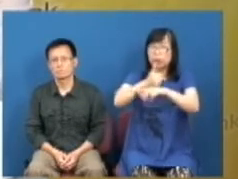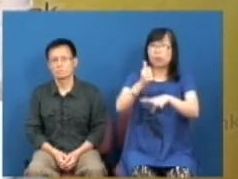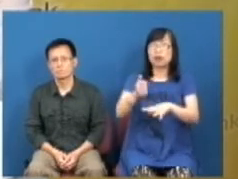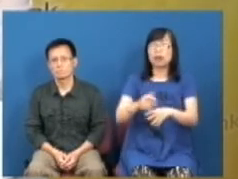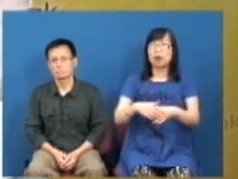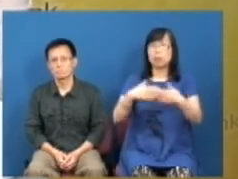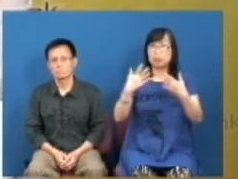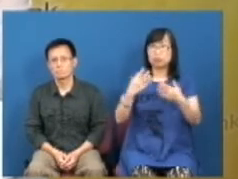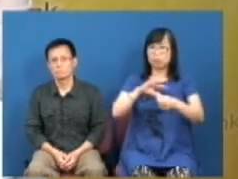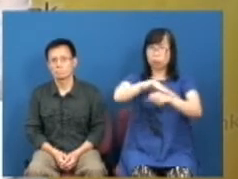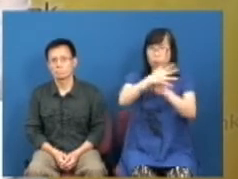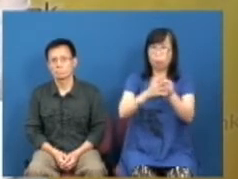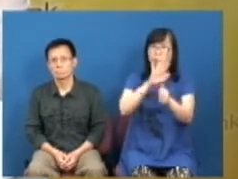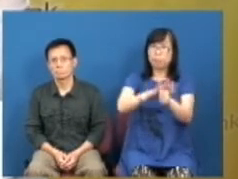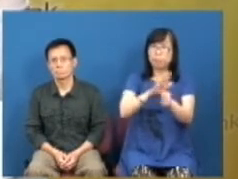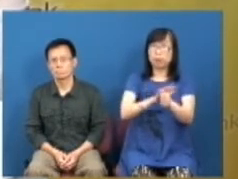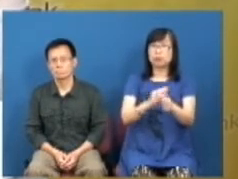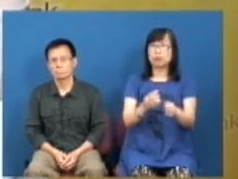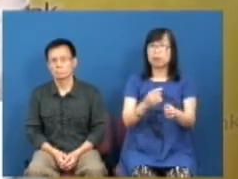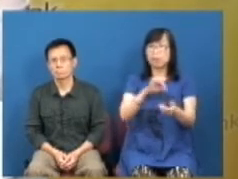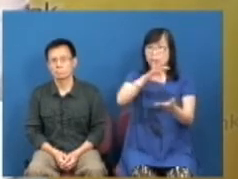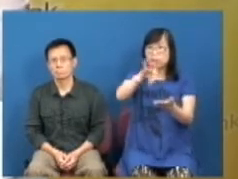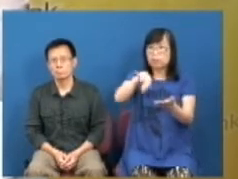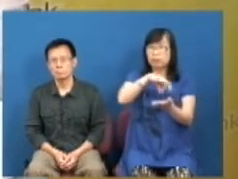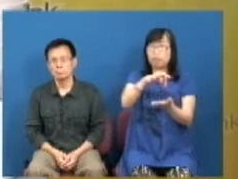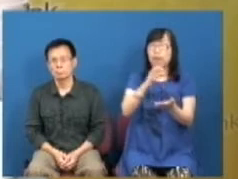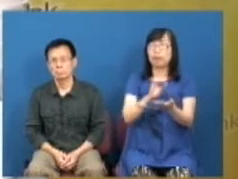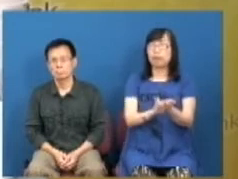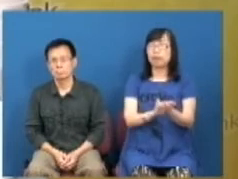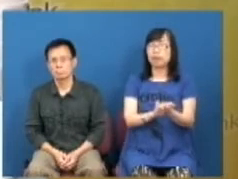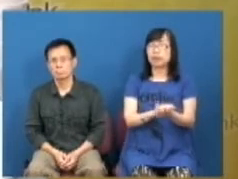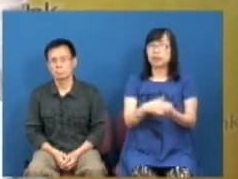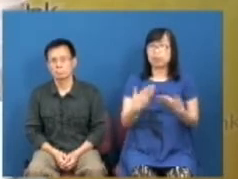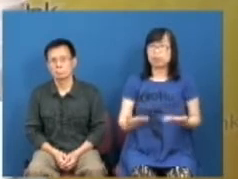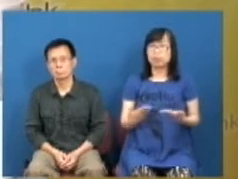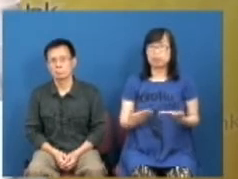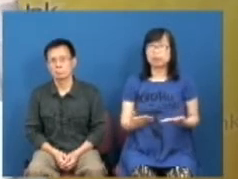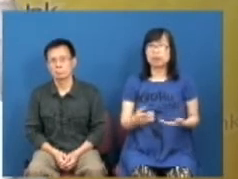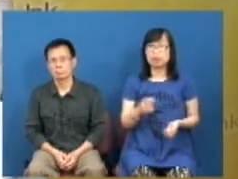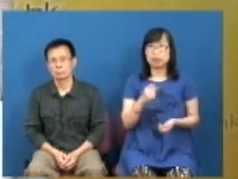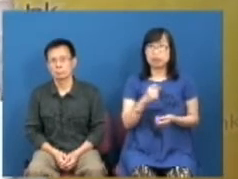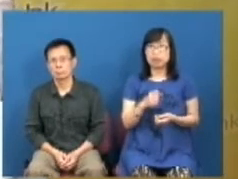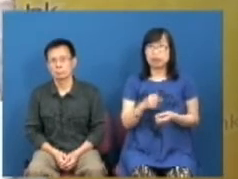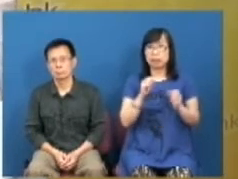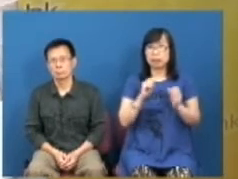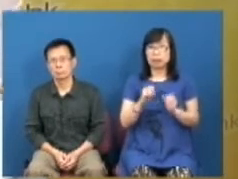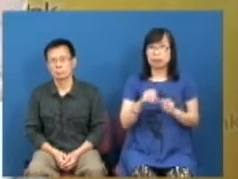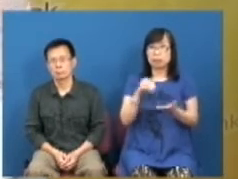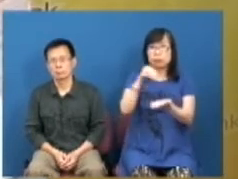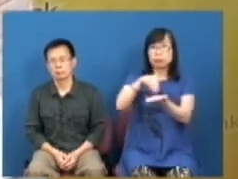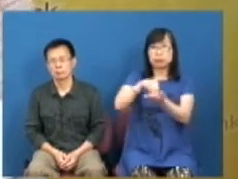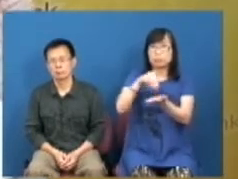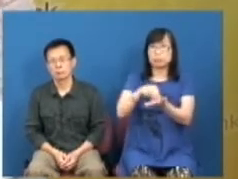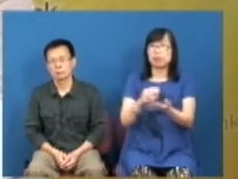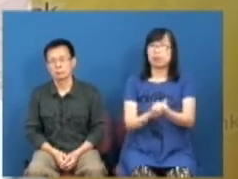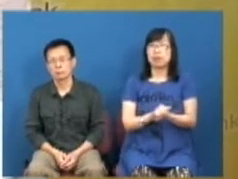空間咧，譬如有啲譬如話我哋一啲而家我哋最近都話即係林鄭啱啱就話落實咗啦，有個叫 Green